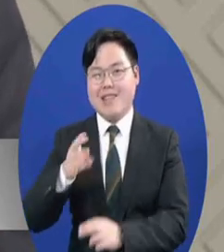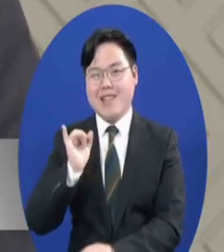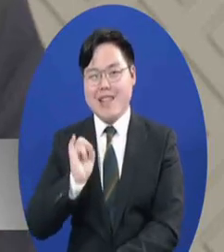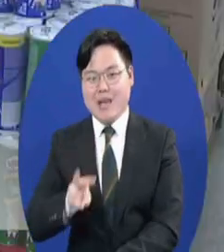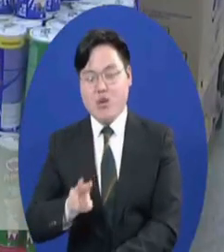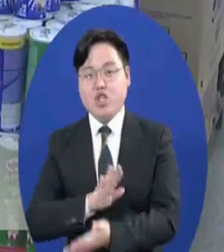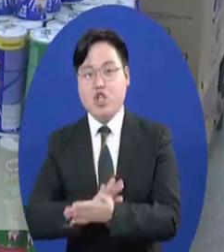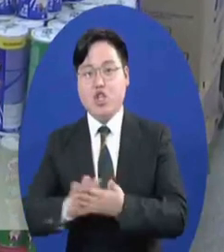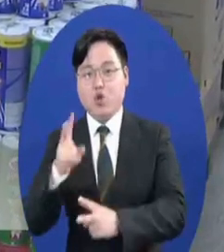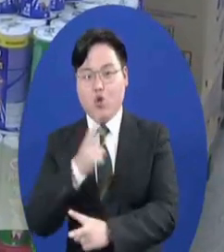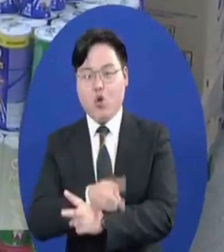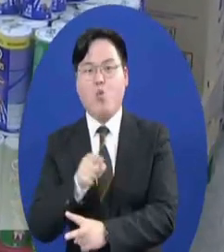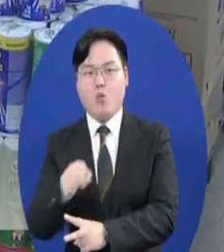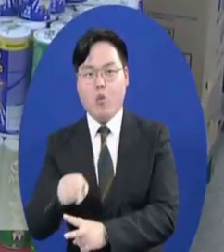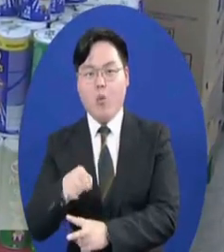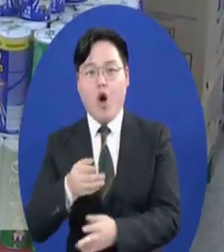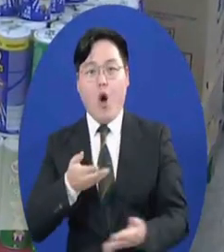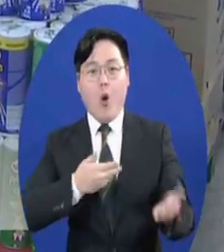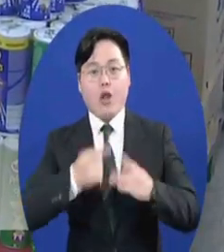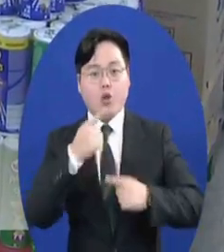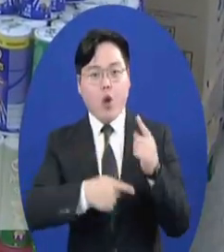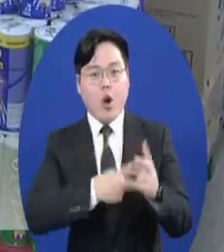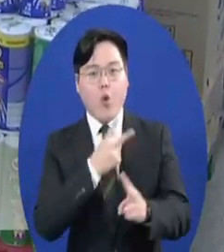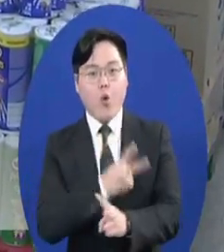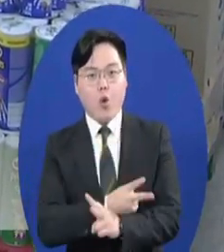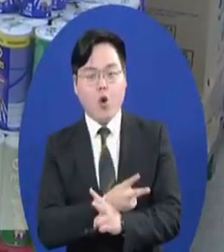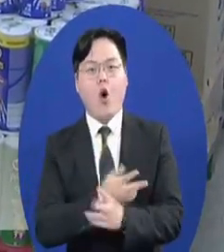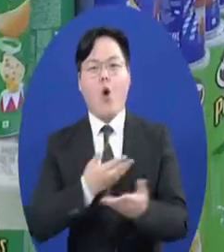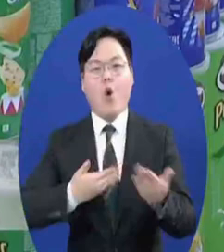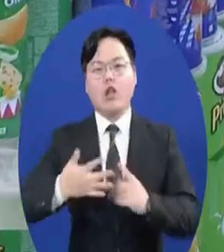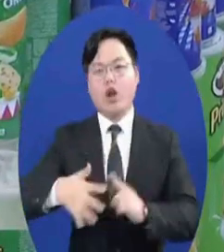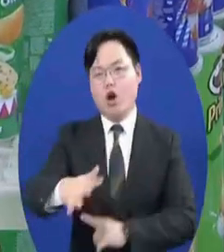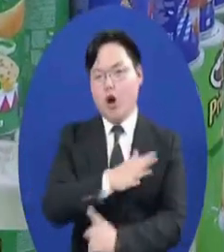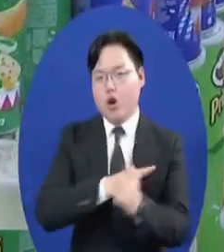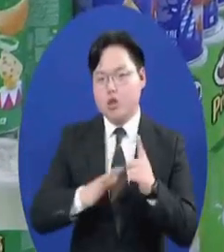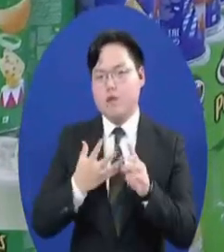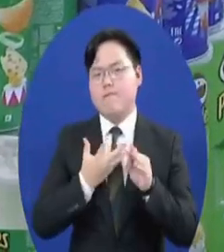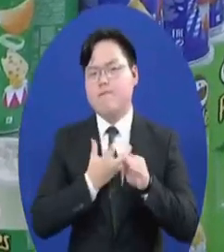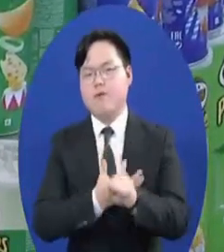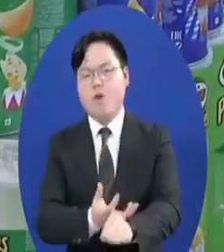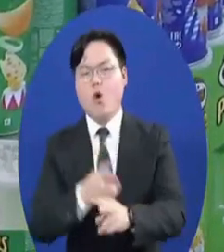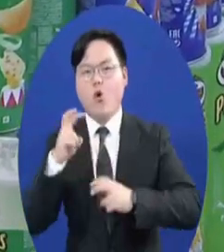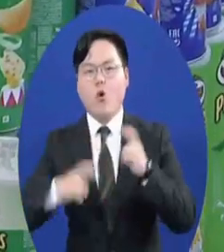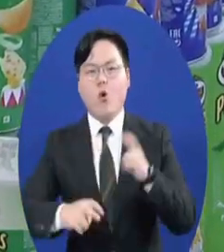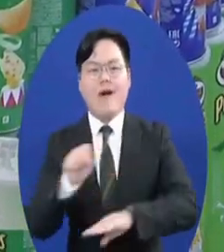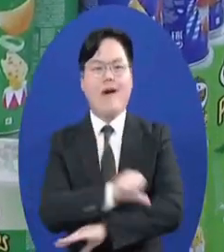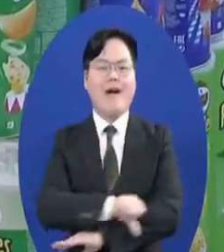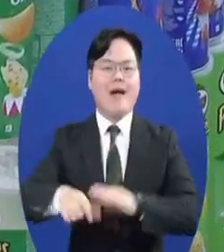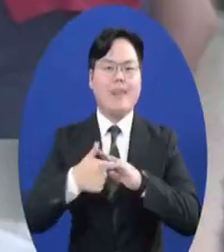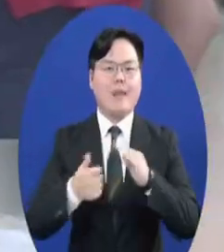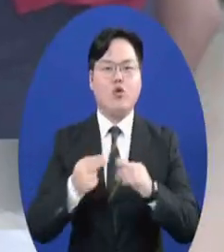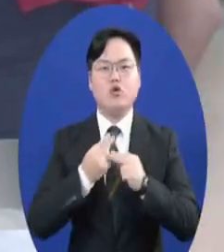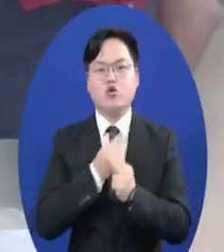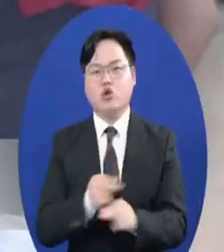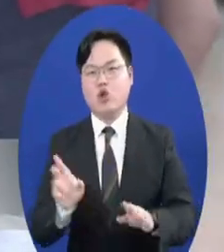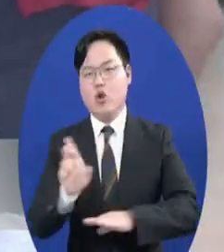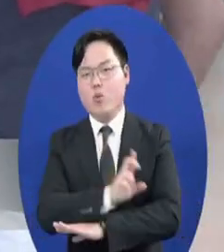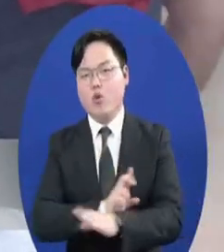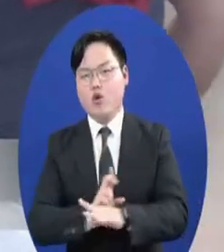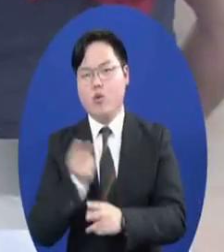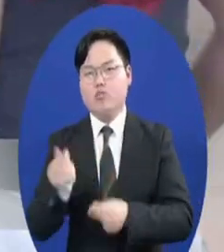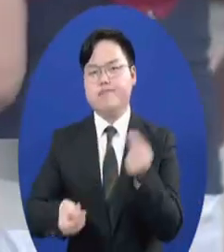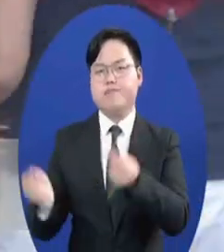бас энийг гэж харагдав. Худалдааны тухай хуулийн төсөлд худалдааны орчин, тээвэр логистик, үйлдвэрлэл, гайл татвар, чөлөө төс, хөрөнгө